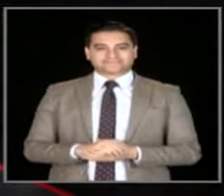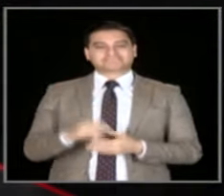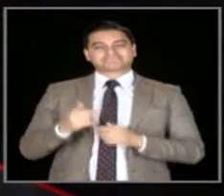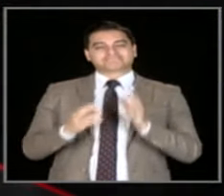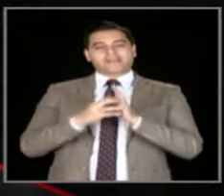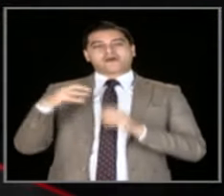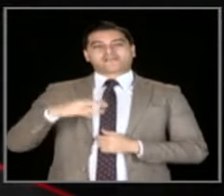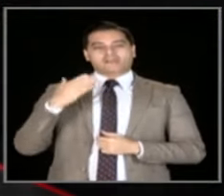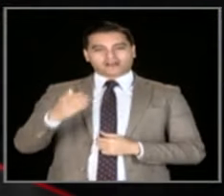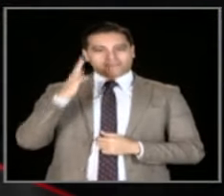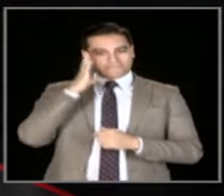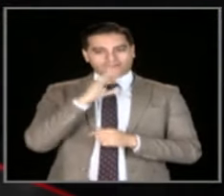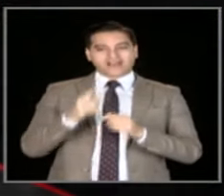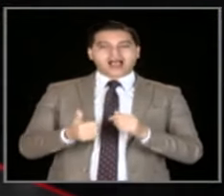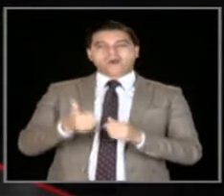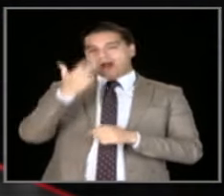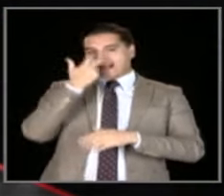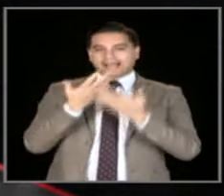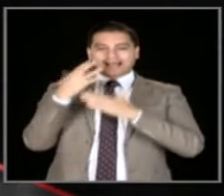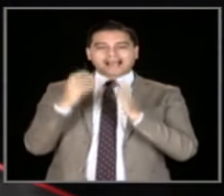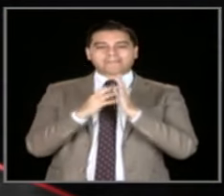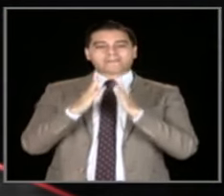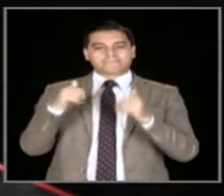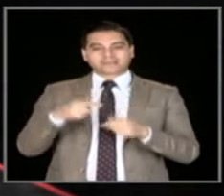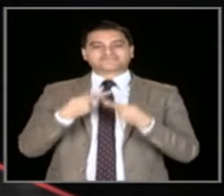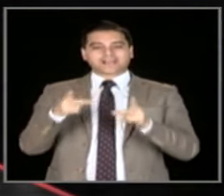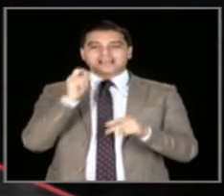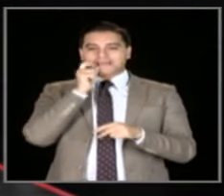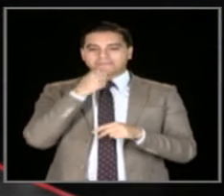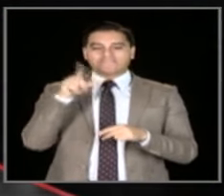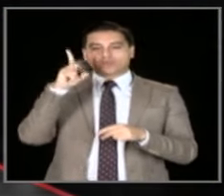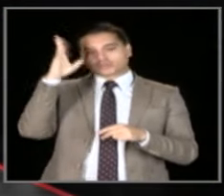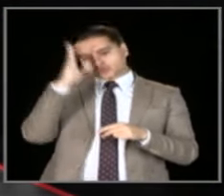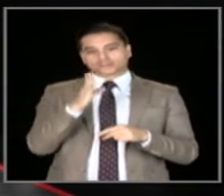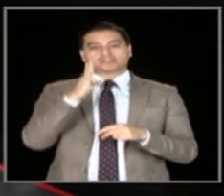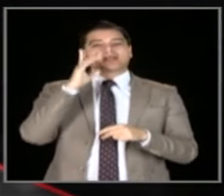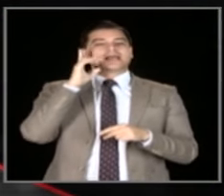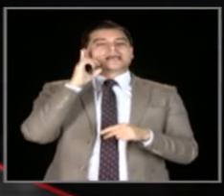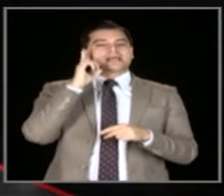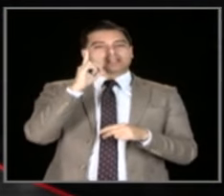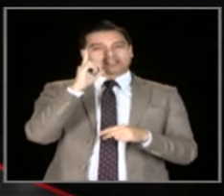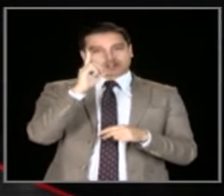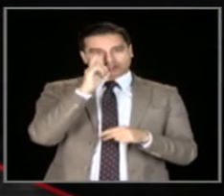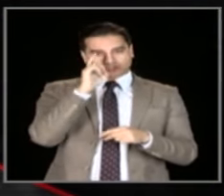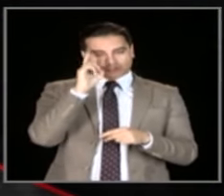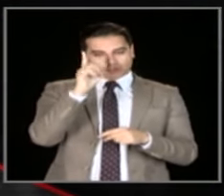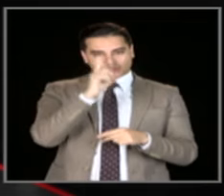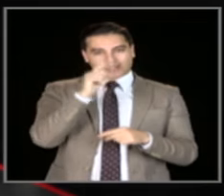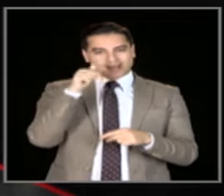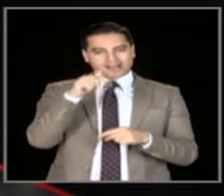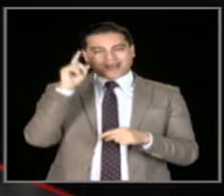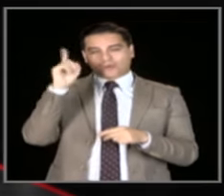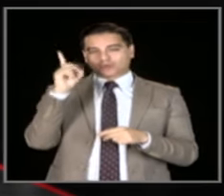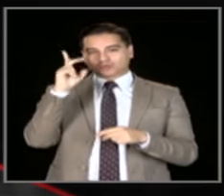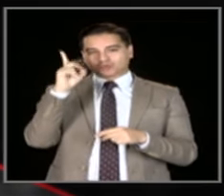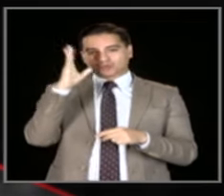جامعة القاهرة هي أولى الجامعات المصرية، تأسست في 21 ديسمبر عام 1908